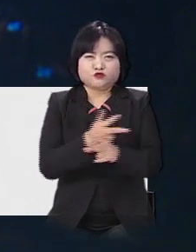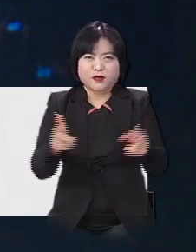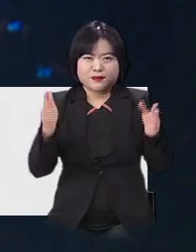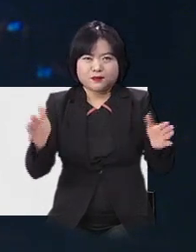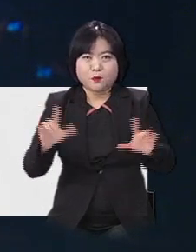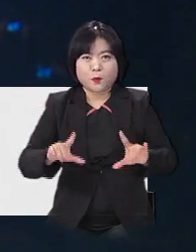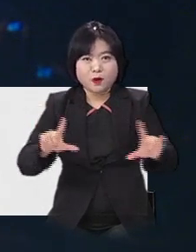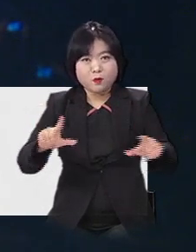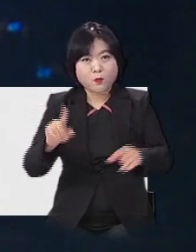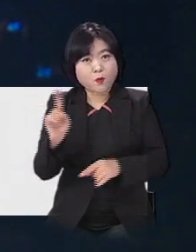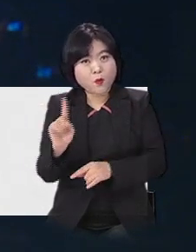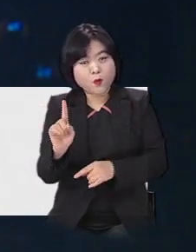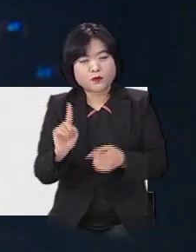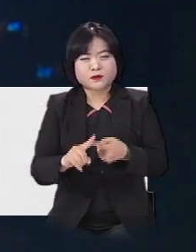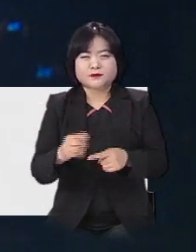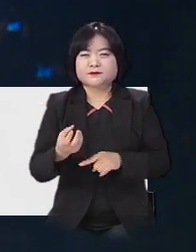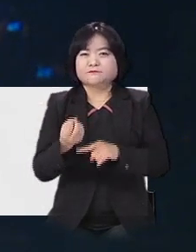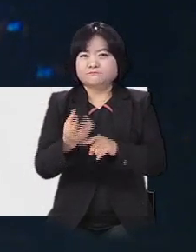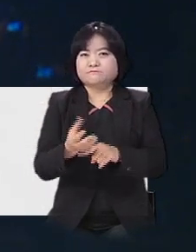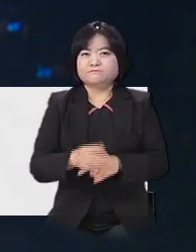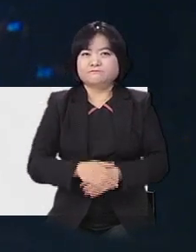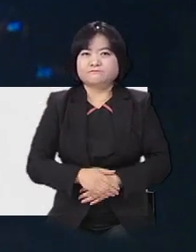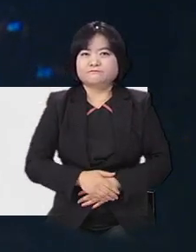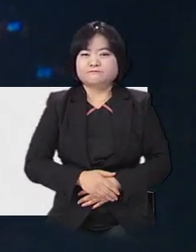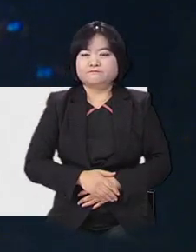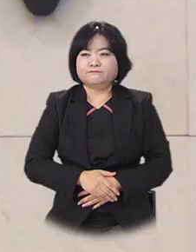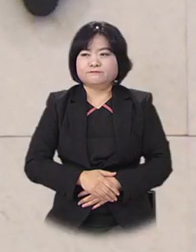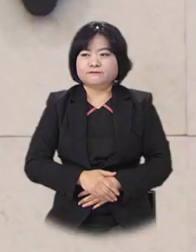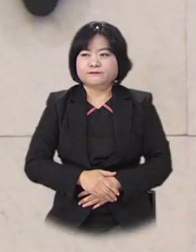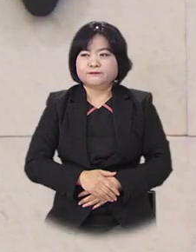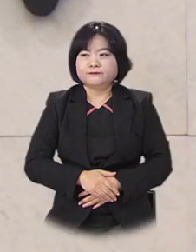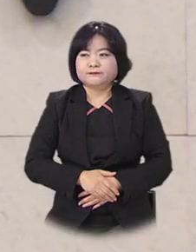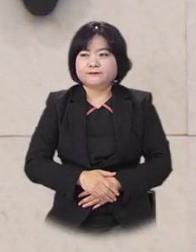어떻게 치러지는지 박철희 기자가 전해드립니다.